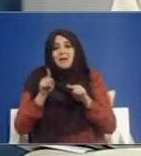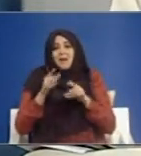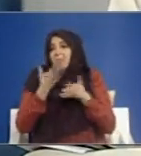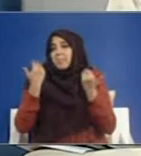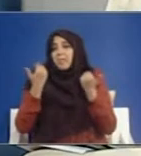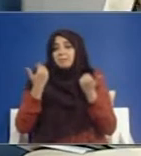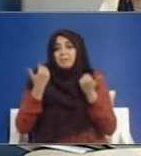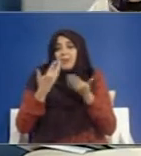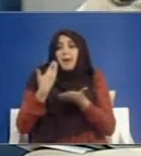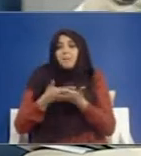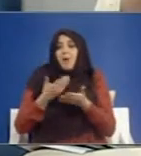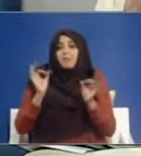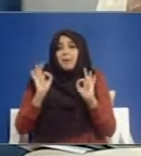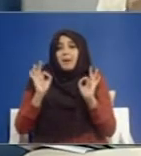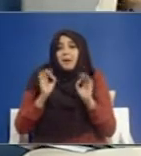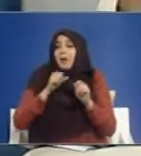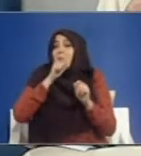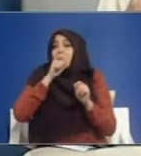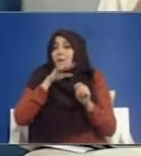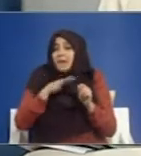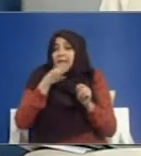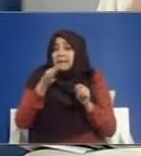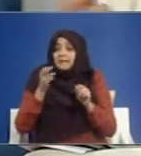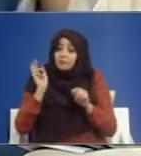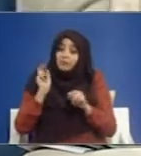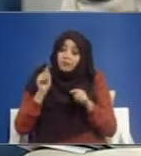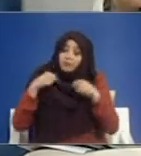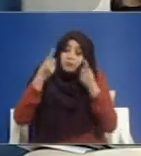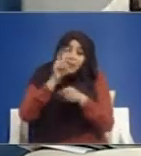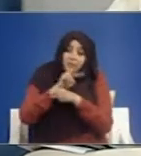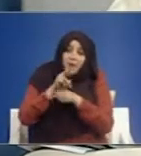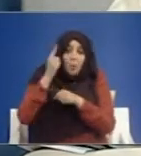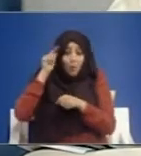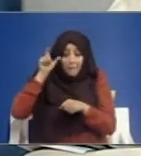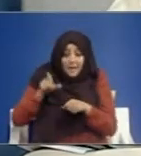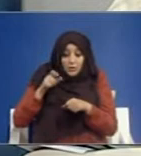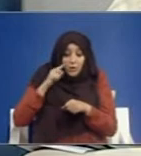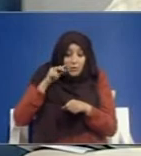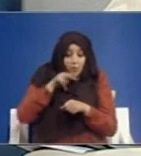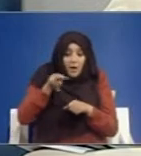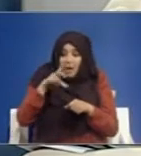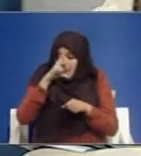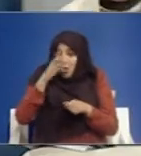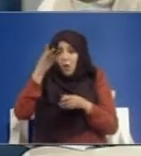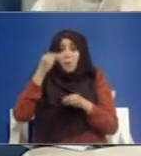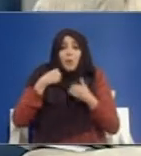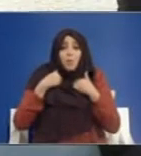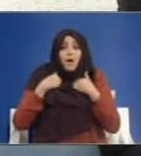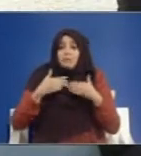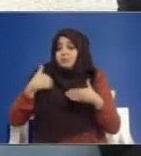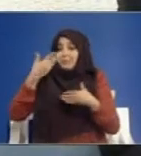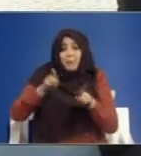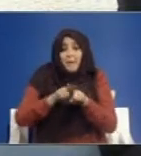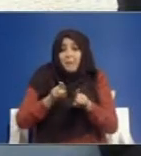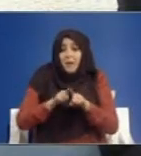قال العبرة والاعتبار للزائر وليس للمزار. الاستفادة للزائر، الاستفادة للزائر،